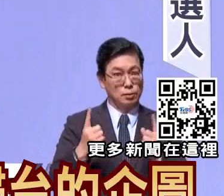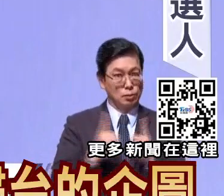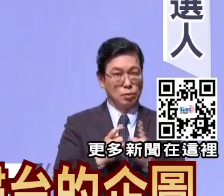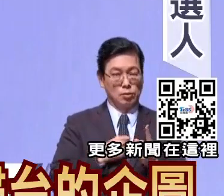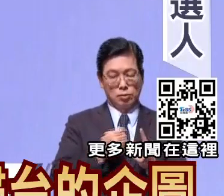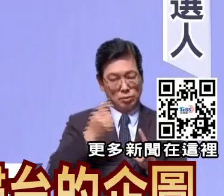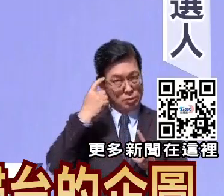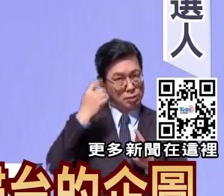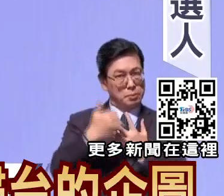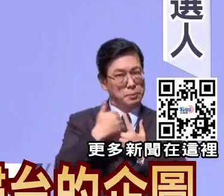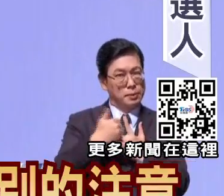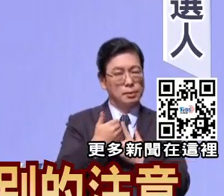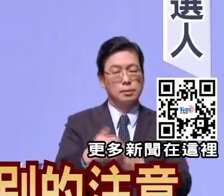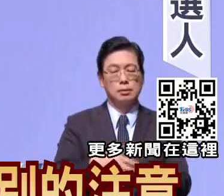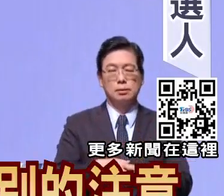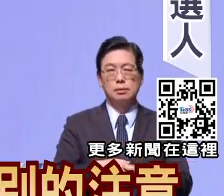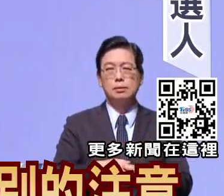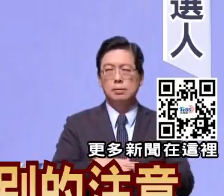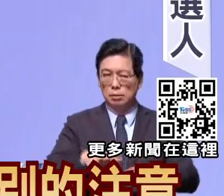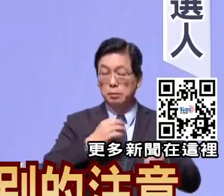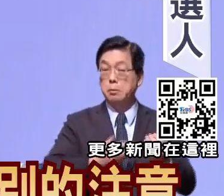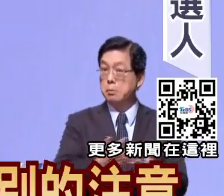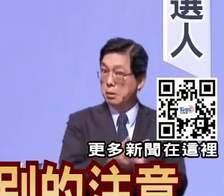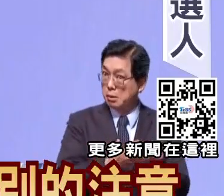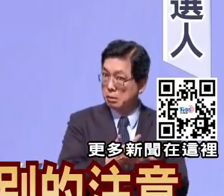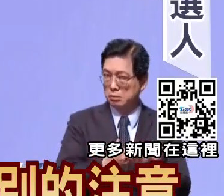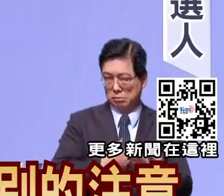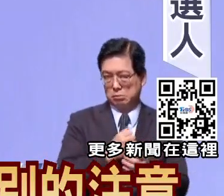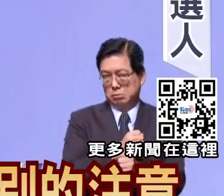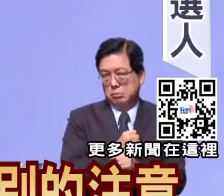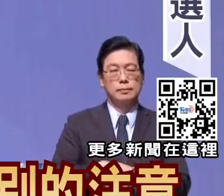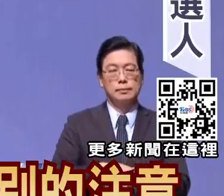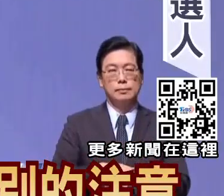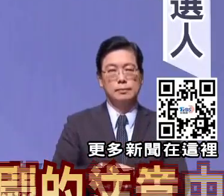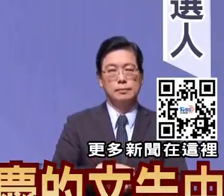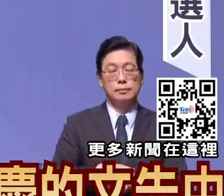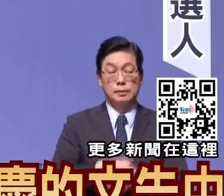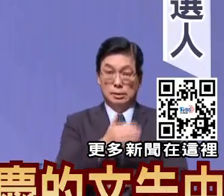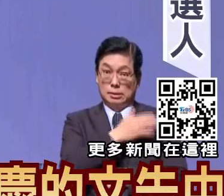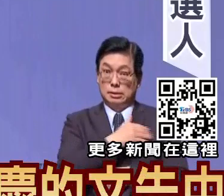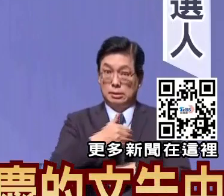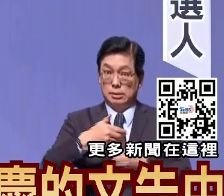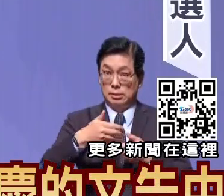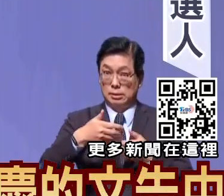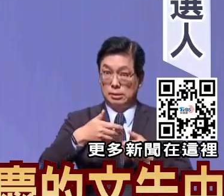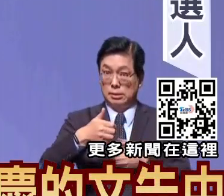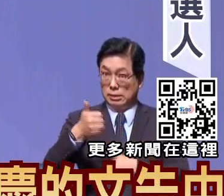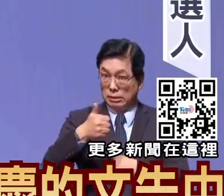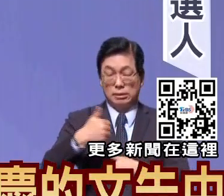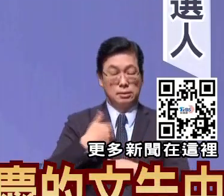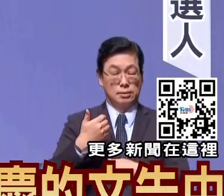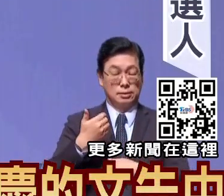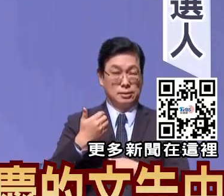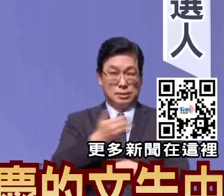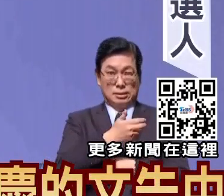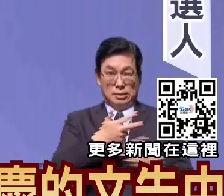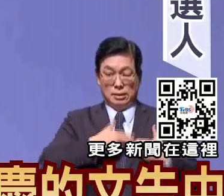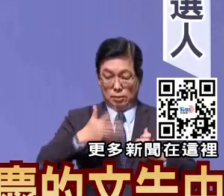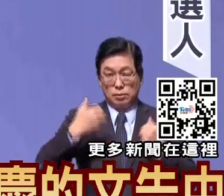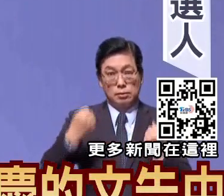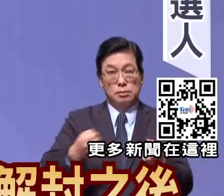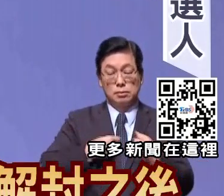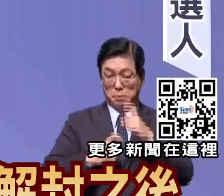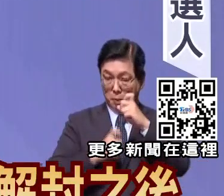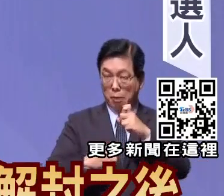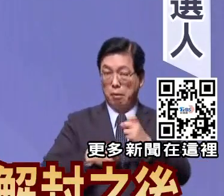的一个侵台的企图，我们跟他往来真的是要特别的注意。 陈忠先生，蔡总统在双十国庆的文告